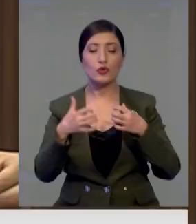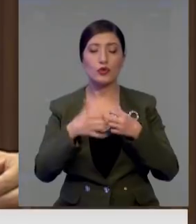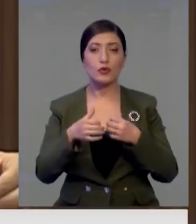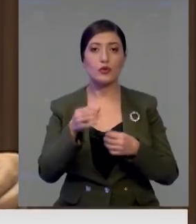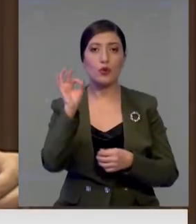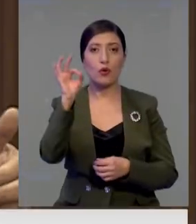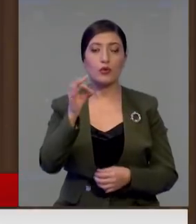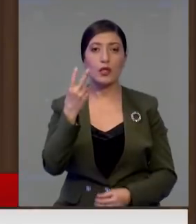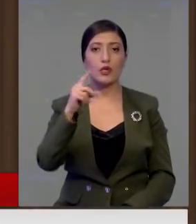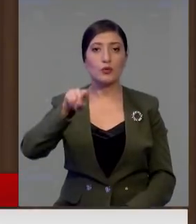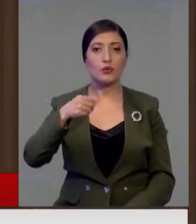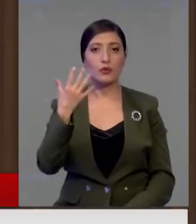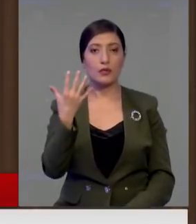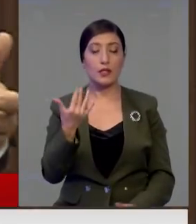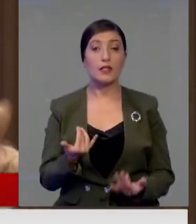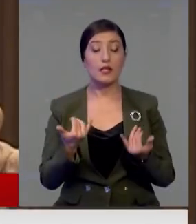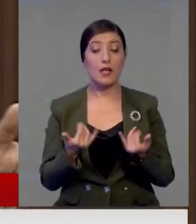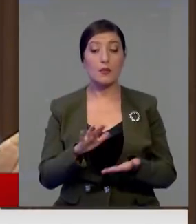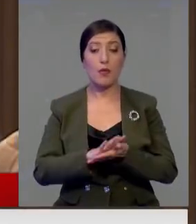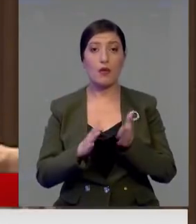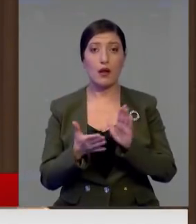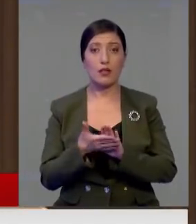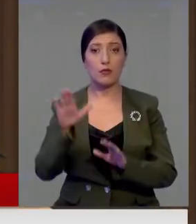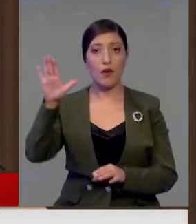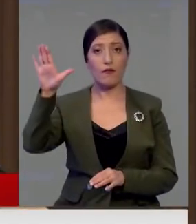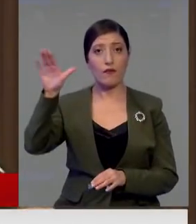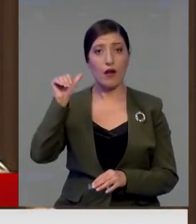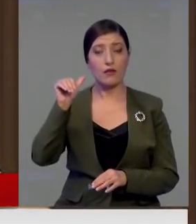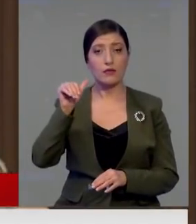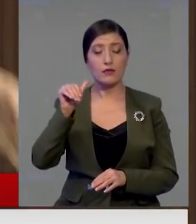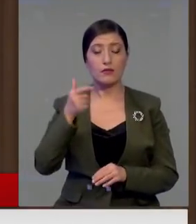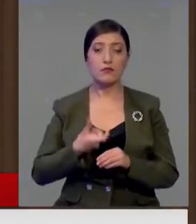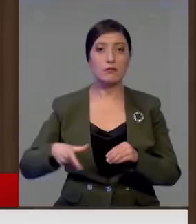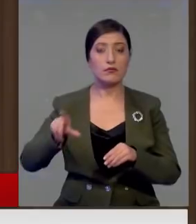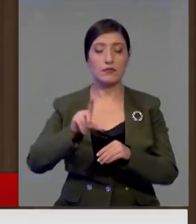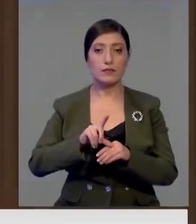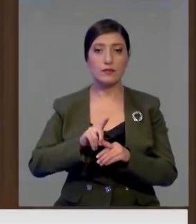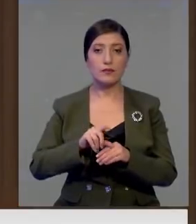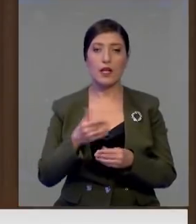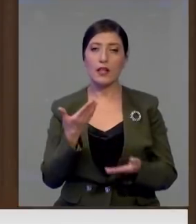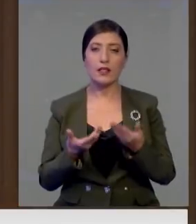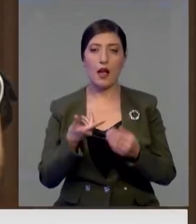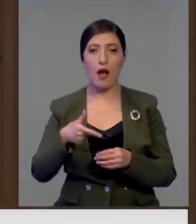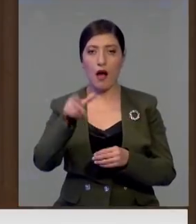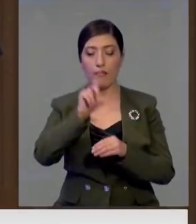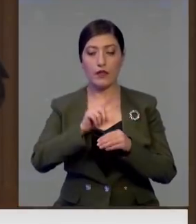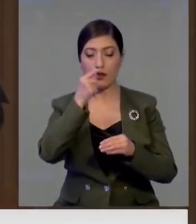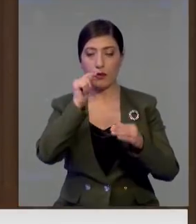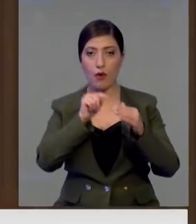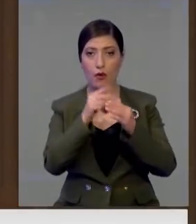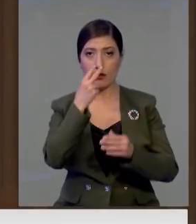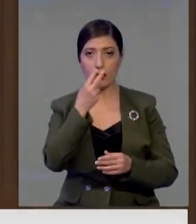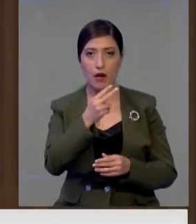2.5 է, հետեւաբար այս պայմաններով վարկ վերցնել ինքը անգամ արտոնյալ է, եթե ավելի խորքային նայենք, կարելի է նաև